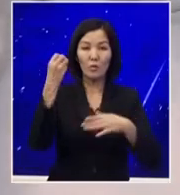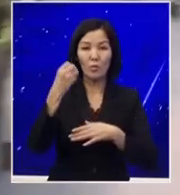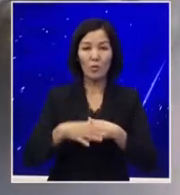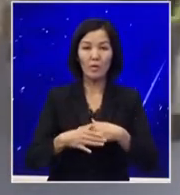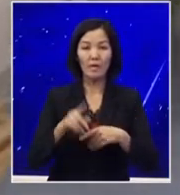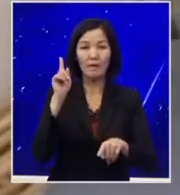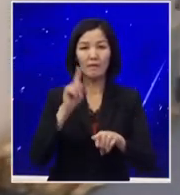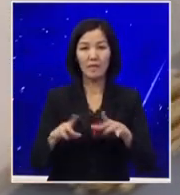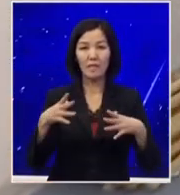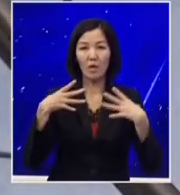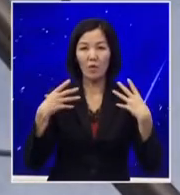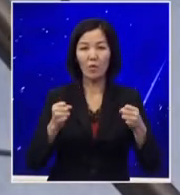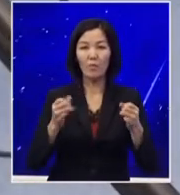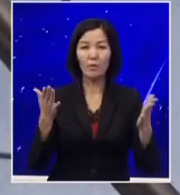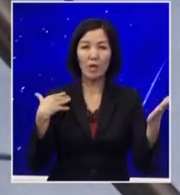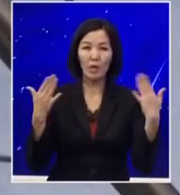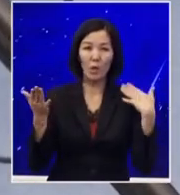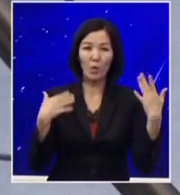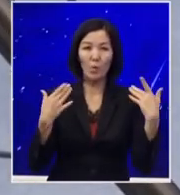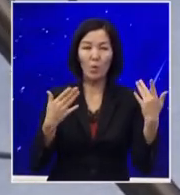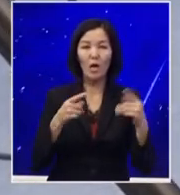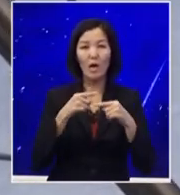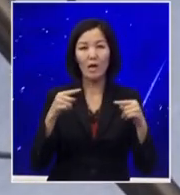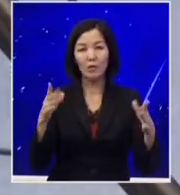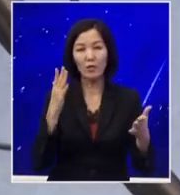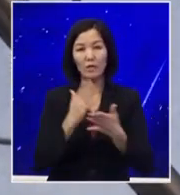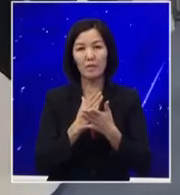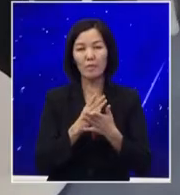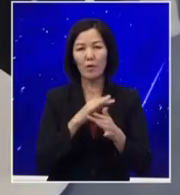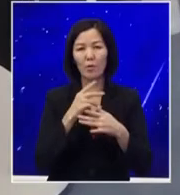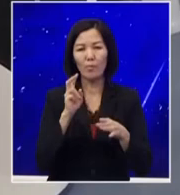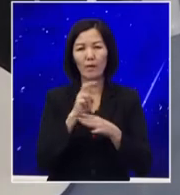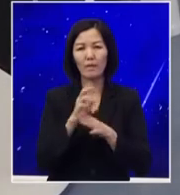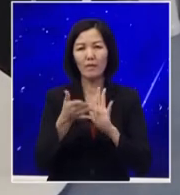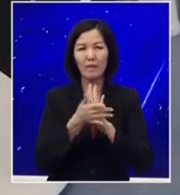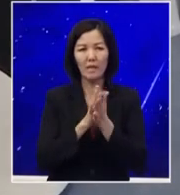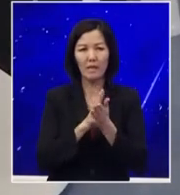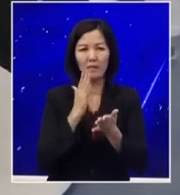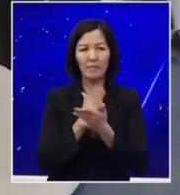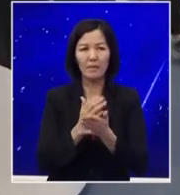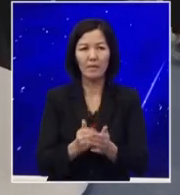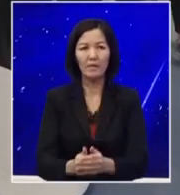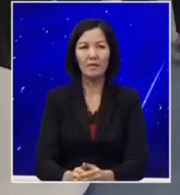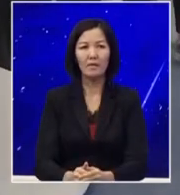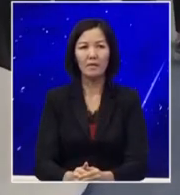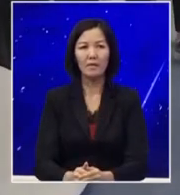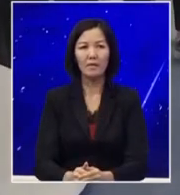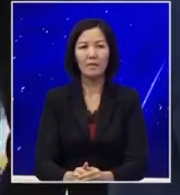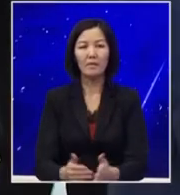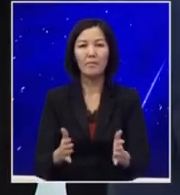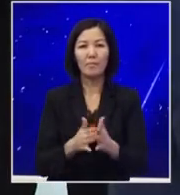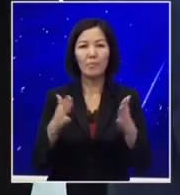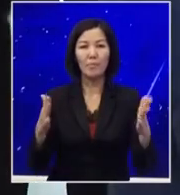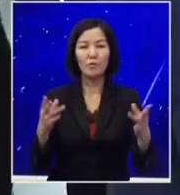науқастың тез оңалуына жаттығу құралдары қойылған. Неше түрлісі бар, бірақ көп сырқат кірсе көлемі тарлық етеді. Но помещение чуть больше